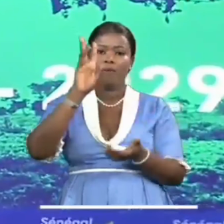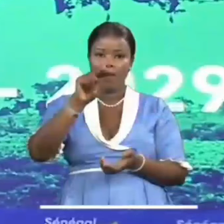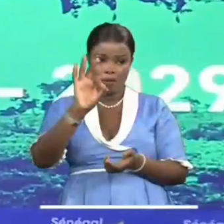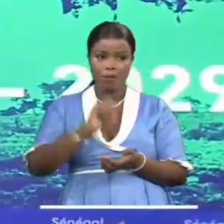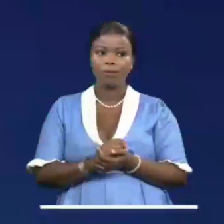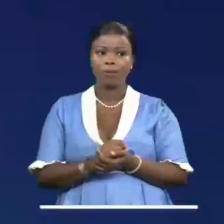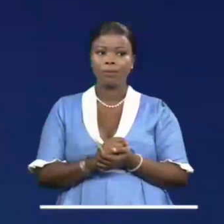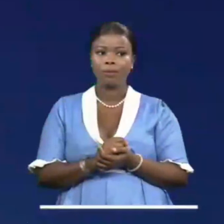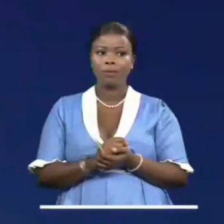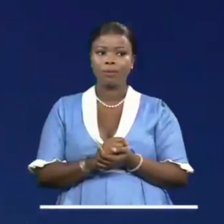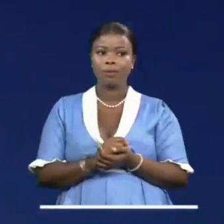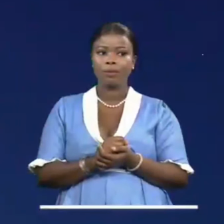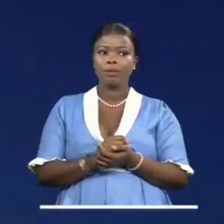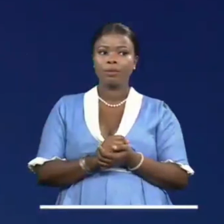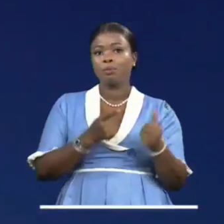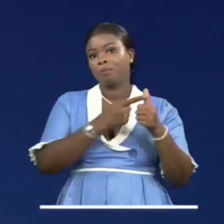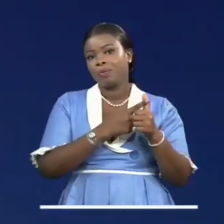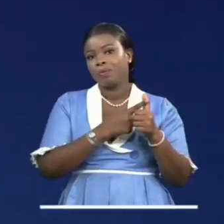du président